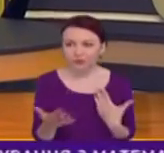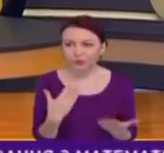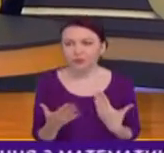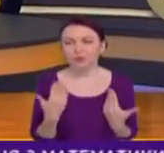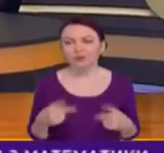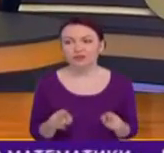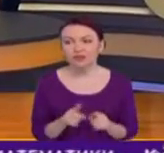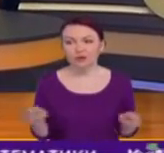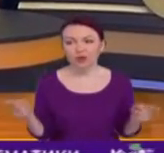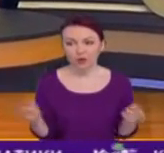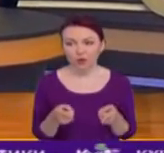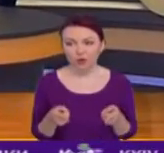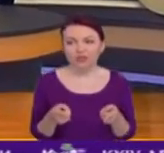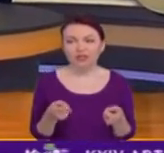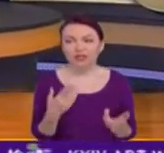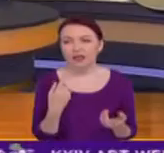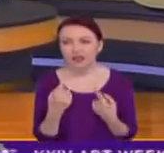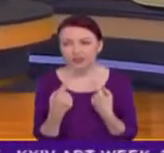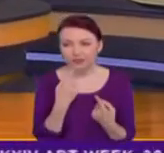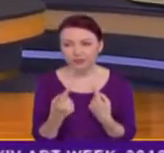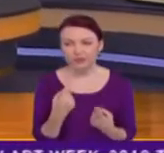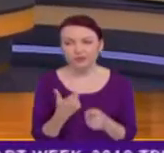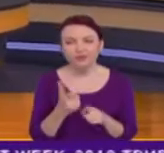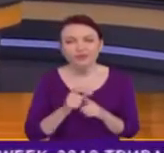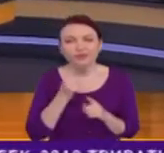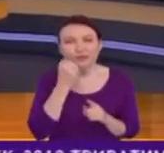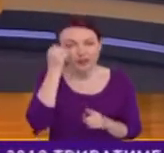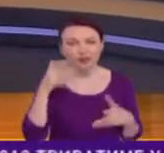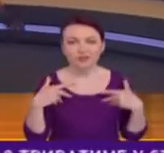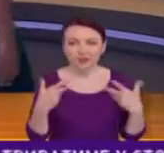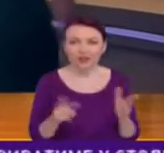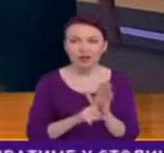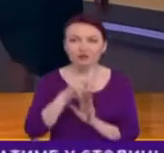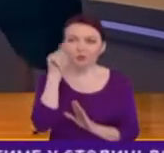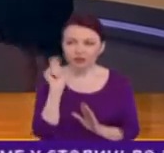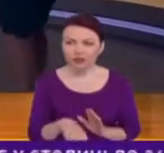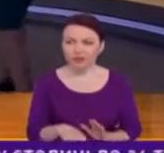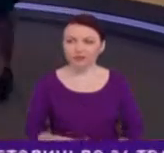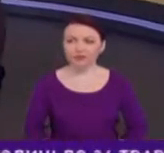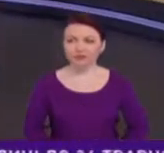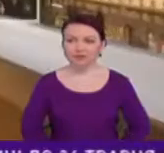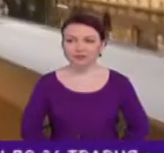такій короткій дискусії. Так, дуже дякую. Мої вітання, ми розпочинаємо.